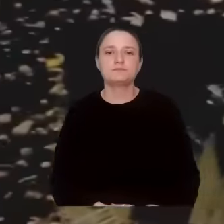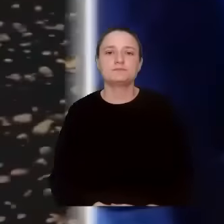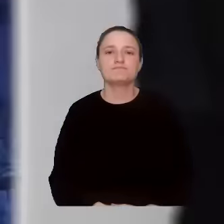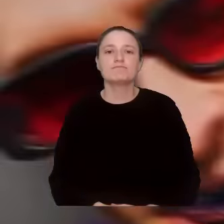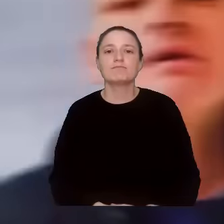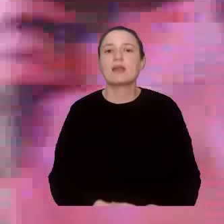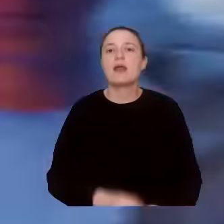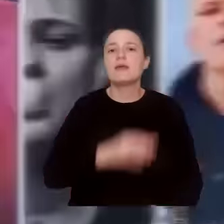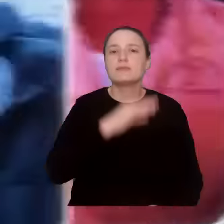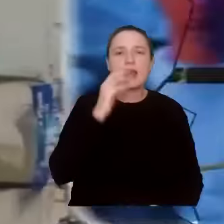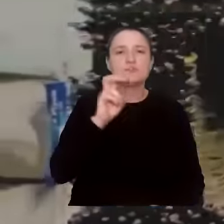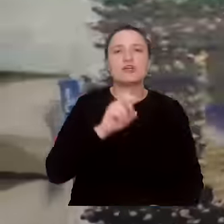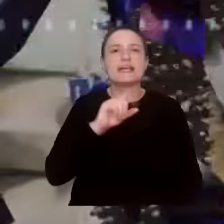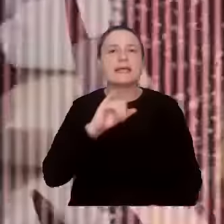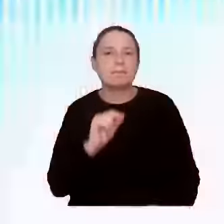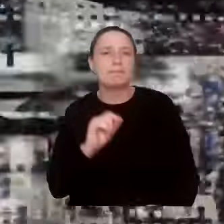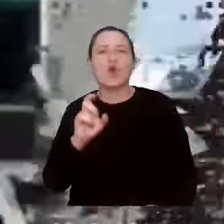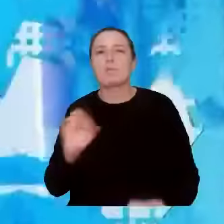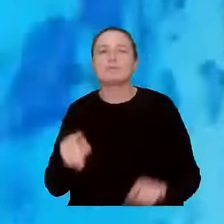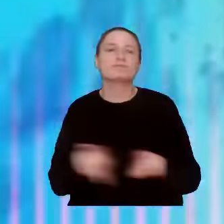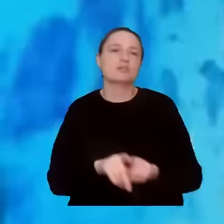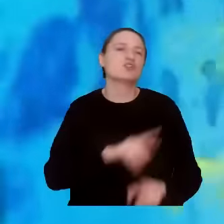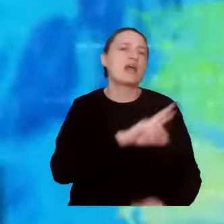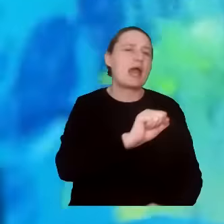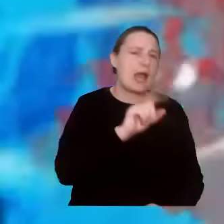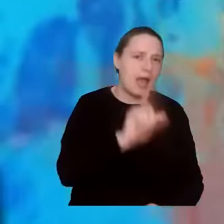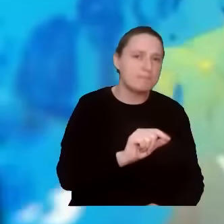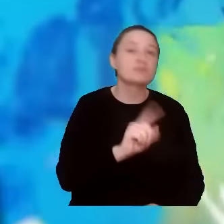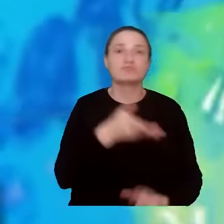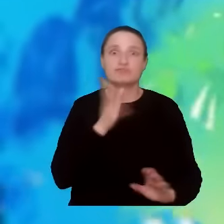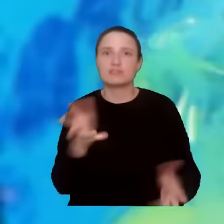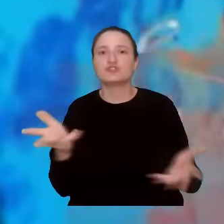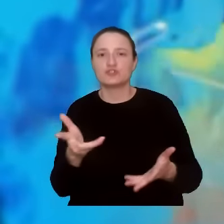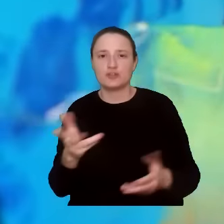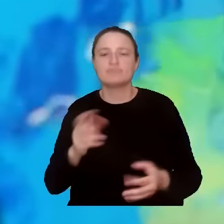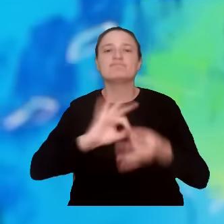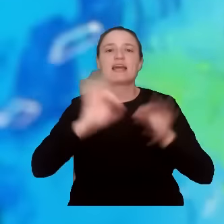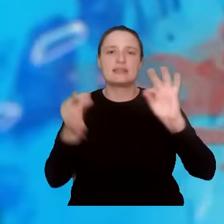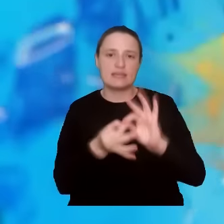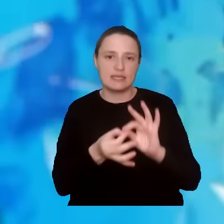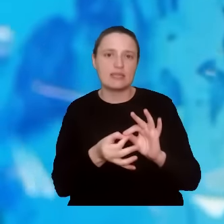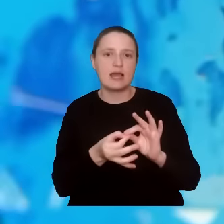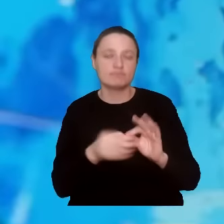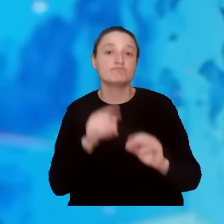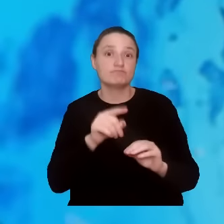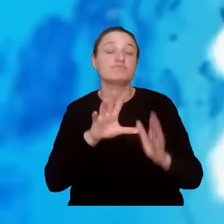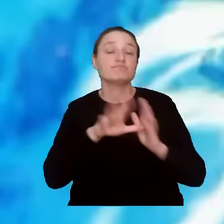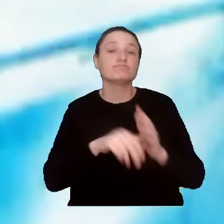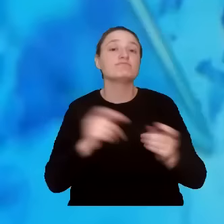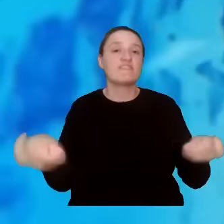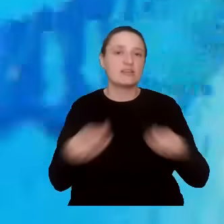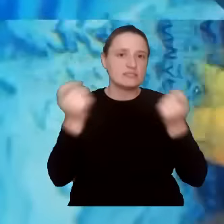Najlepsze utwory hip-hopowe i kompozycje rapowe na jednej scenie i to nad Bałtykiem. Gdynia South Molo Festival to moc pozytywnej energii, dobra